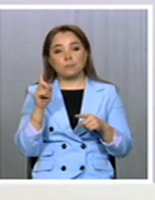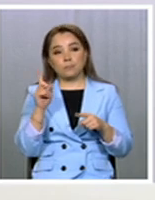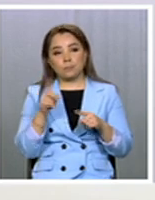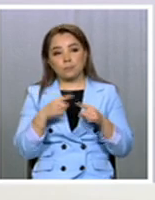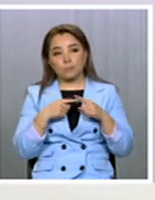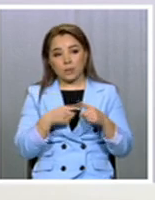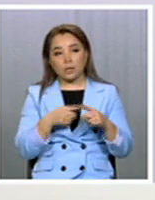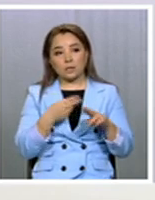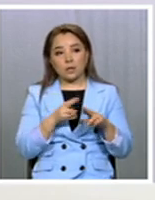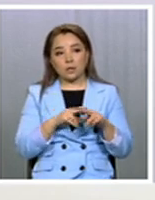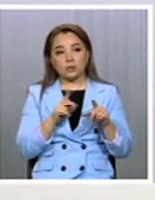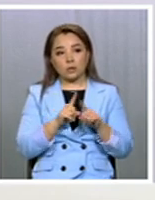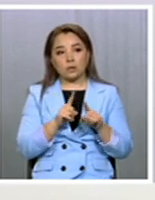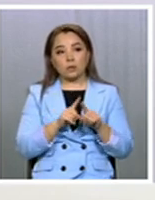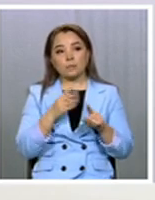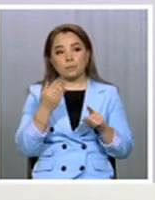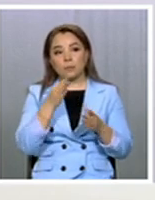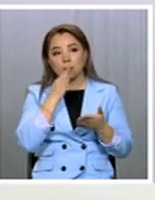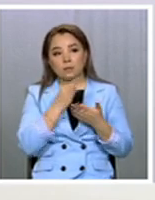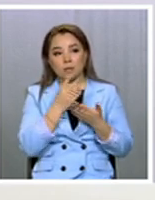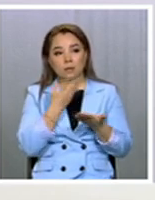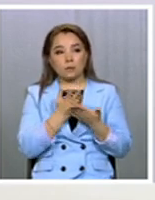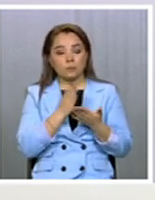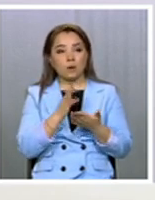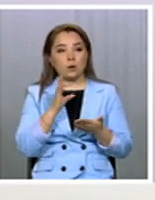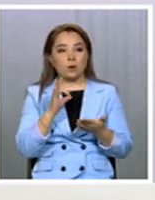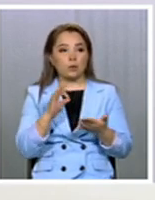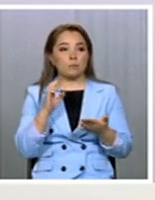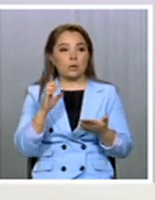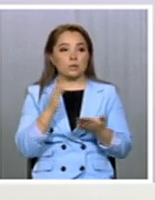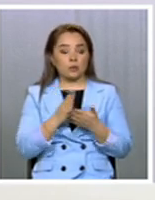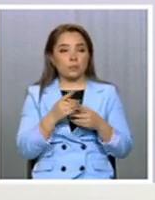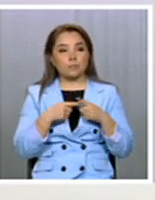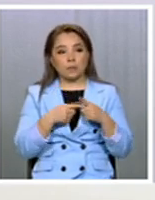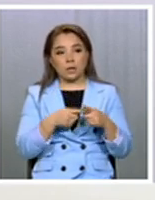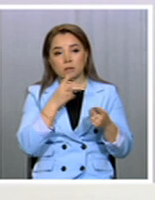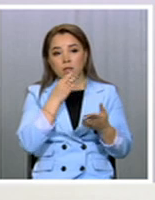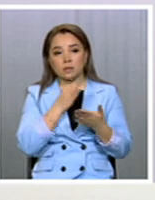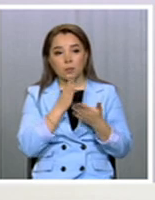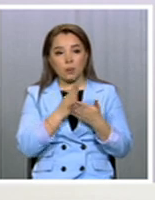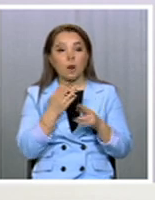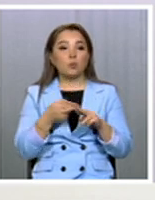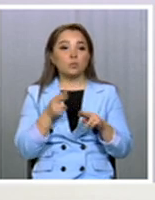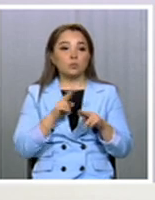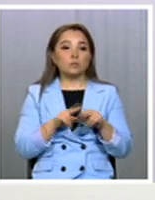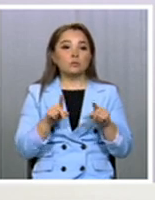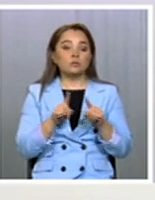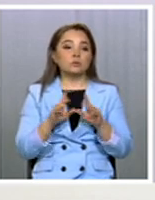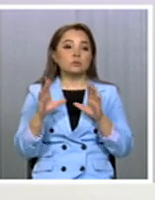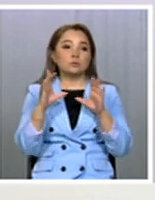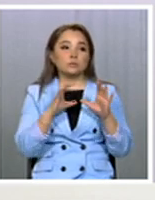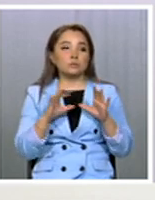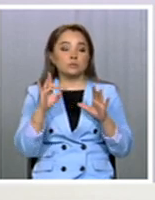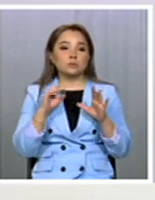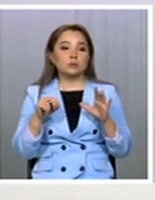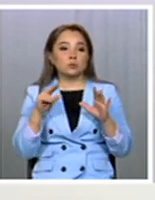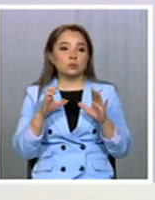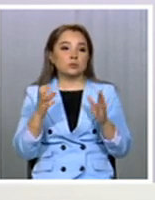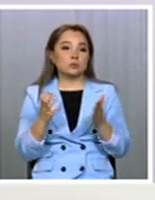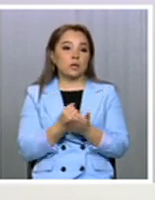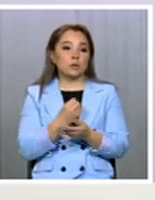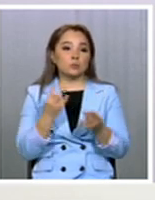ОБ перпендикуляр болады. Олай болса, біз осы шеңбердің радиусын табуымыз